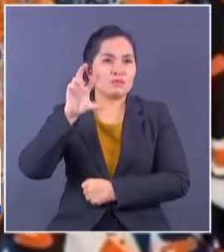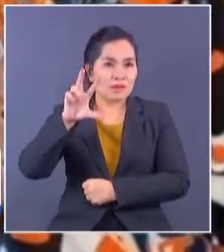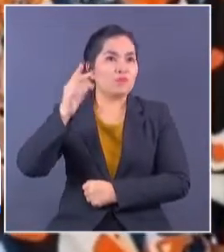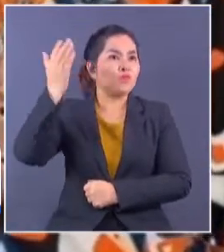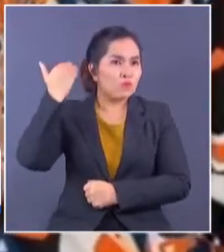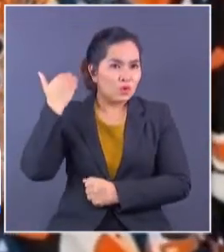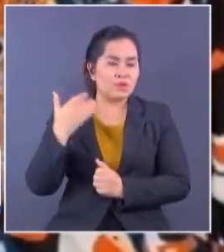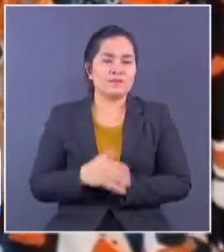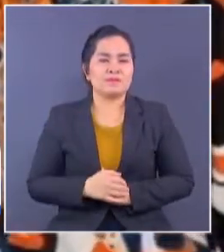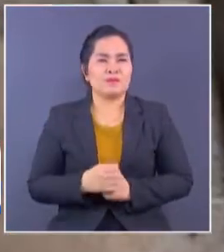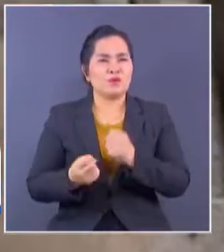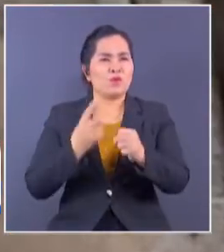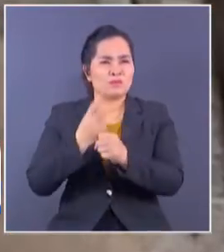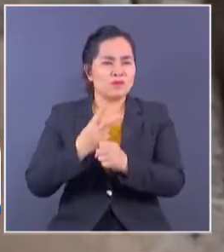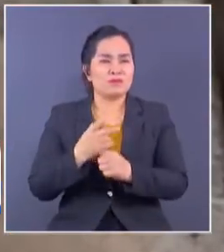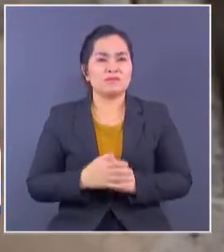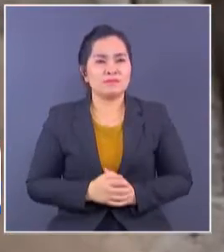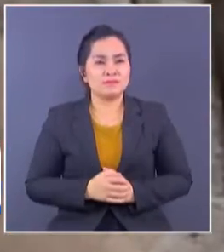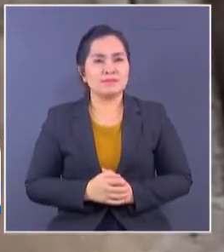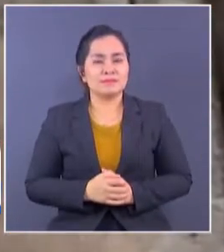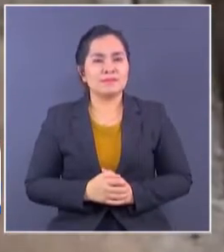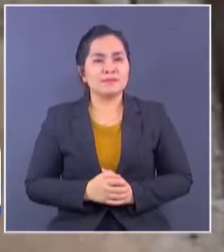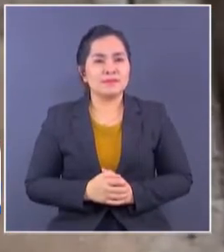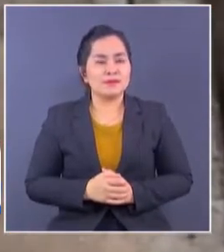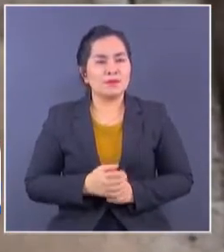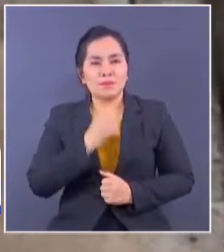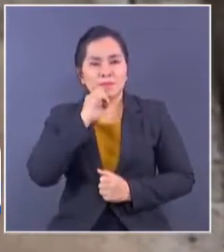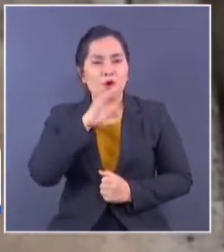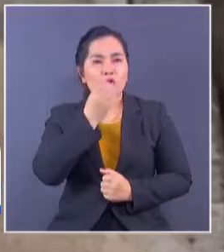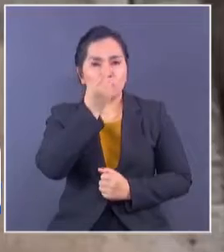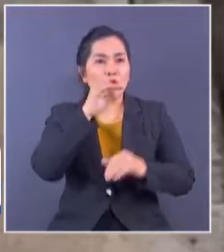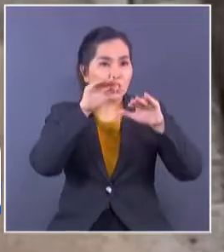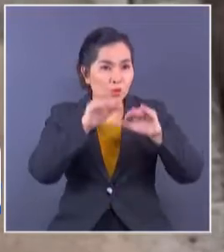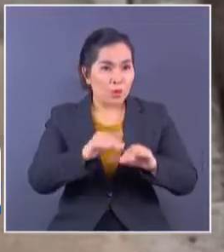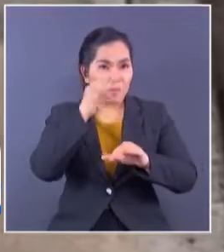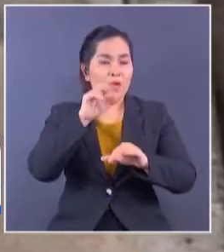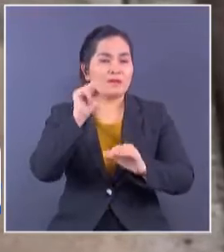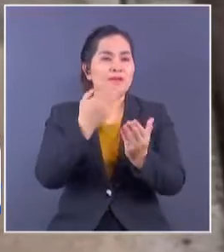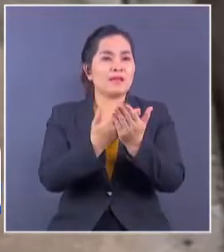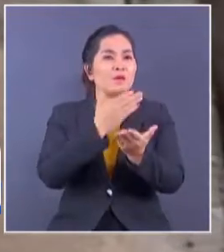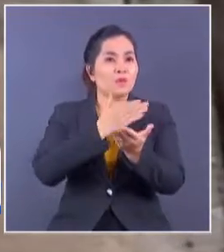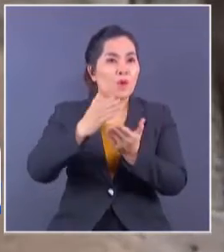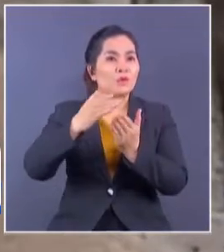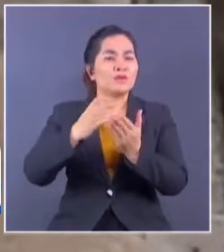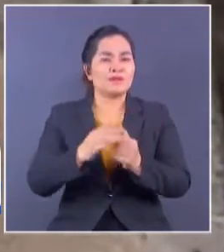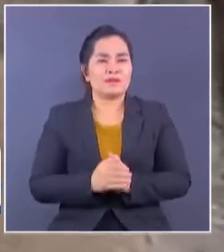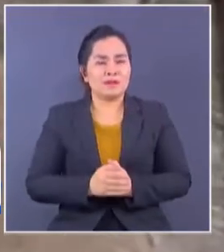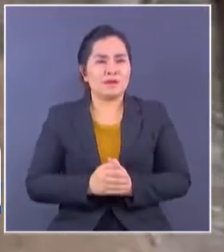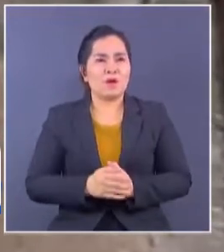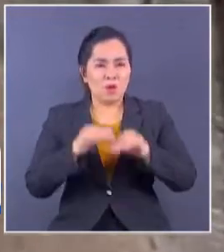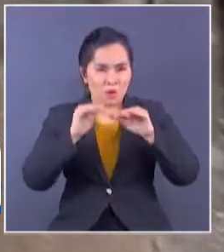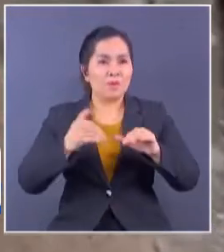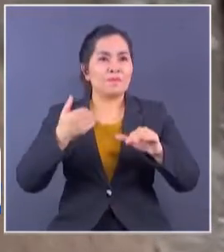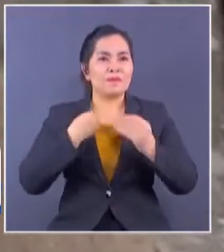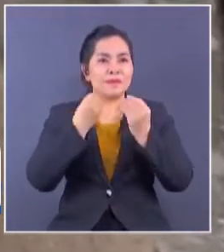ต้นตีเมื่อ 2ปีที่แล้วนะครับแล้วก็มีการแจ้งรถอัตราดอกเบี้ยผิดนัดกองทุนพัฒนาบทบาทสตรีถึง